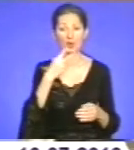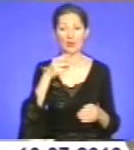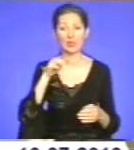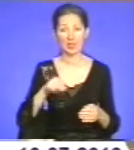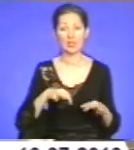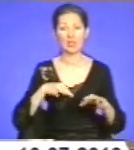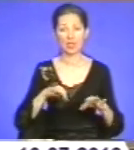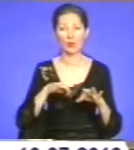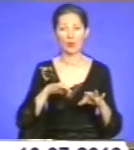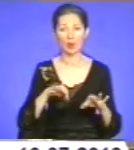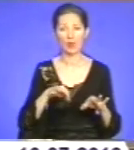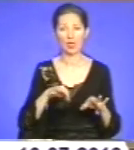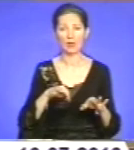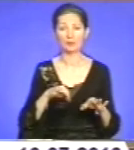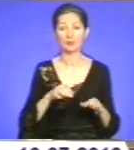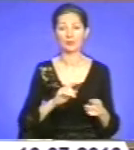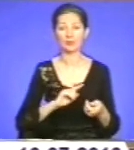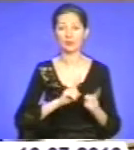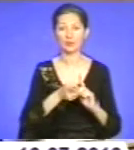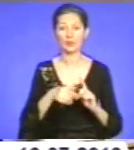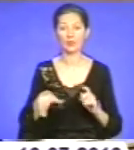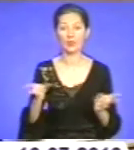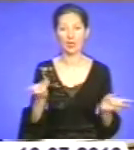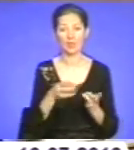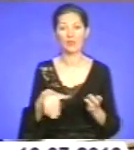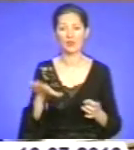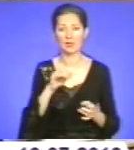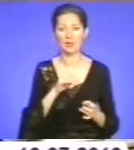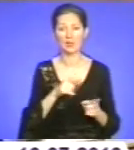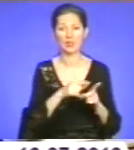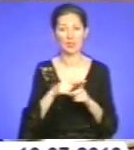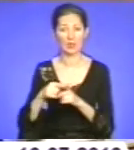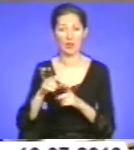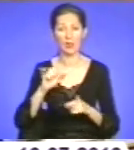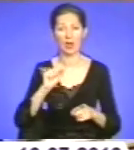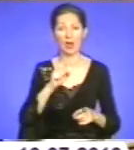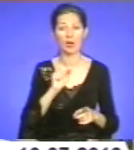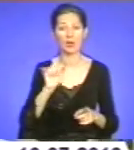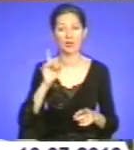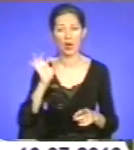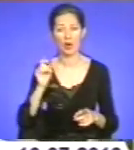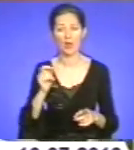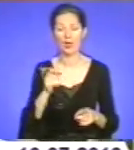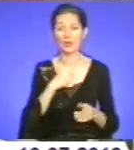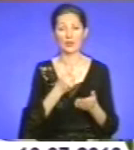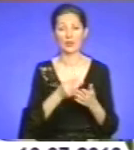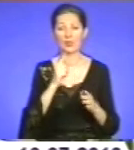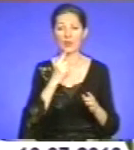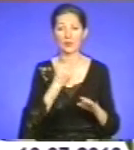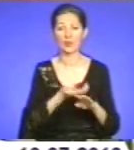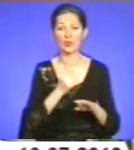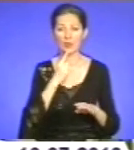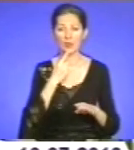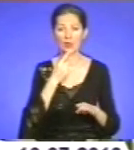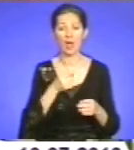автомобилей. То есть менять все надо. За словами Миколи Азарова, попри скрутне економічне становище, гроші на швидкі будуть